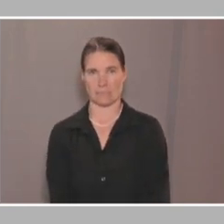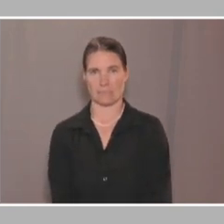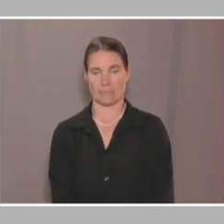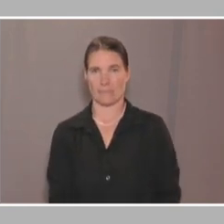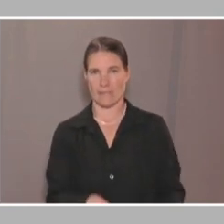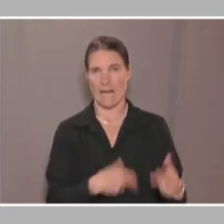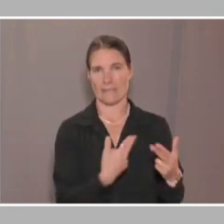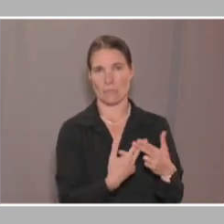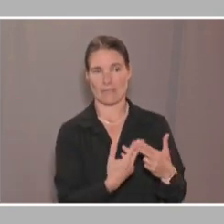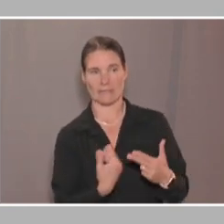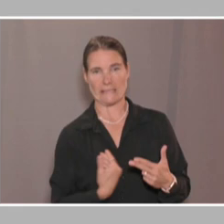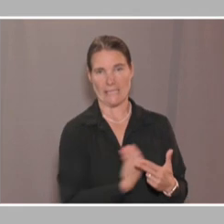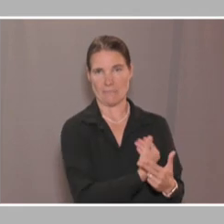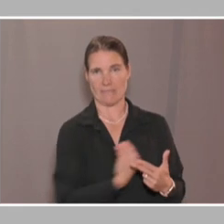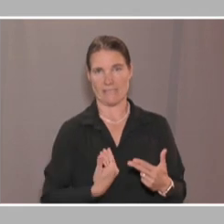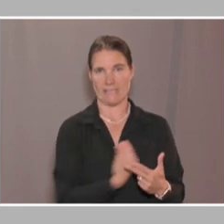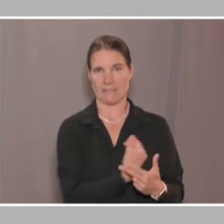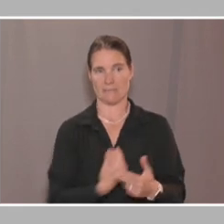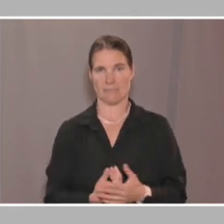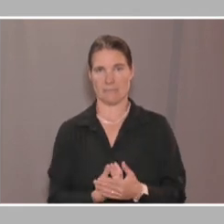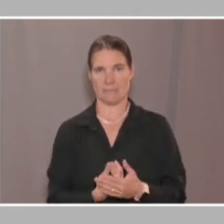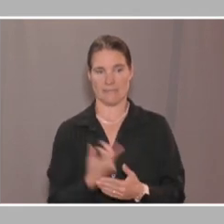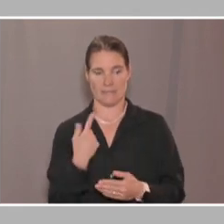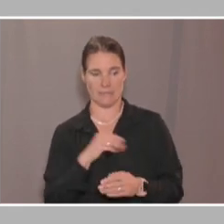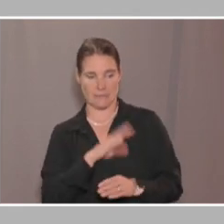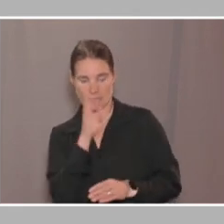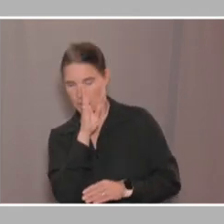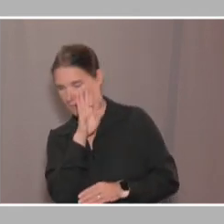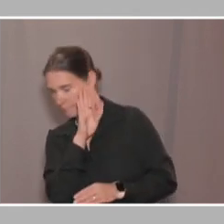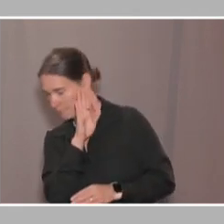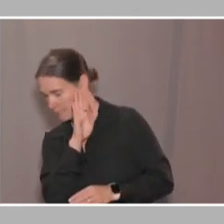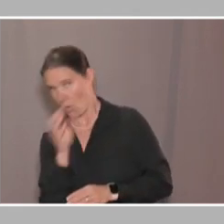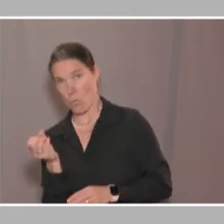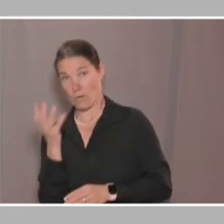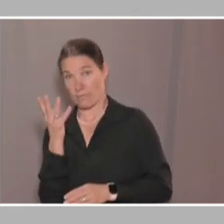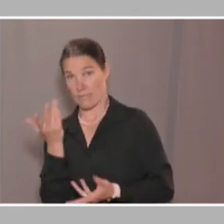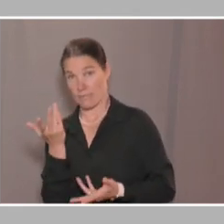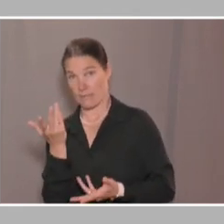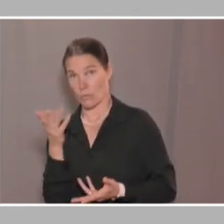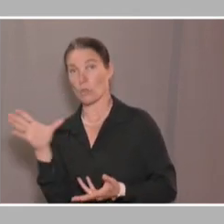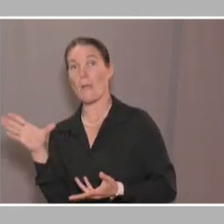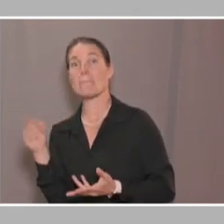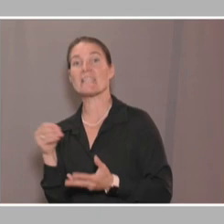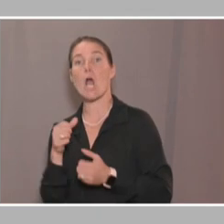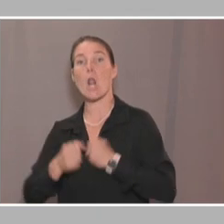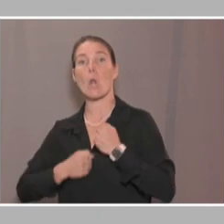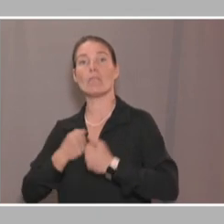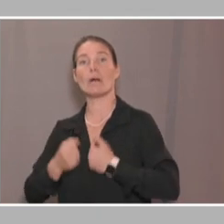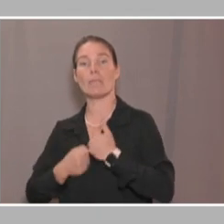Angepasst ambivalent meint die sich Wegduckenden, die Unauffälligen und die Mitläufer.